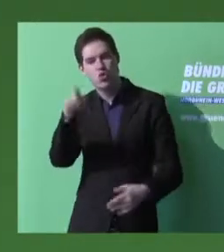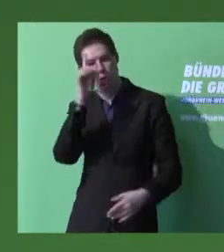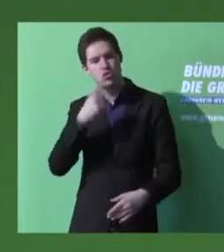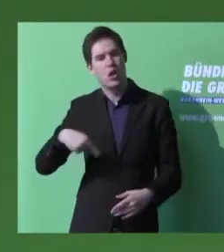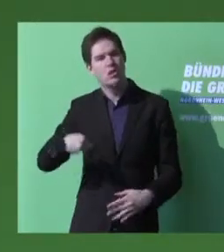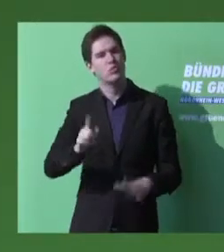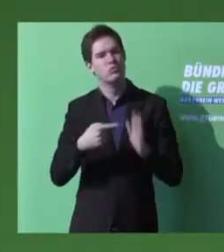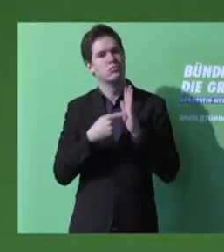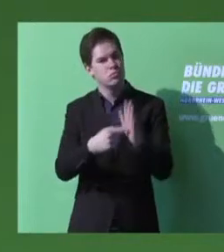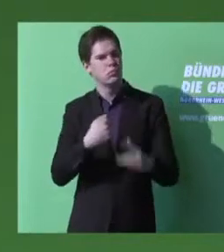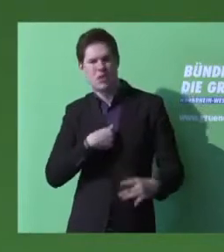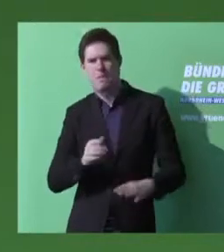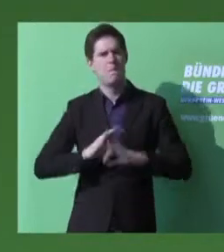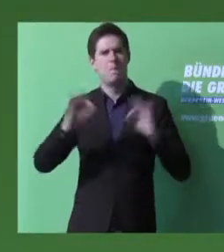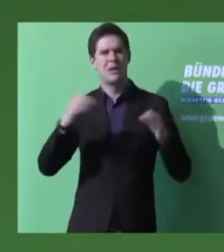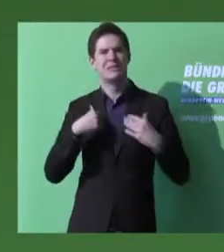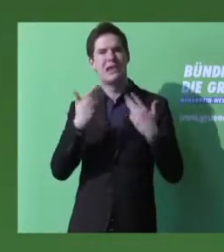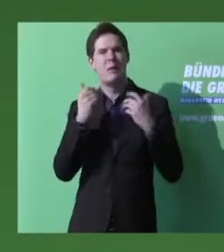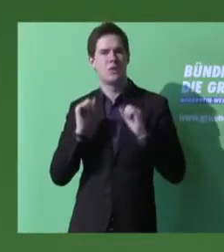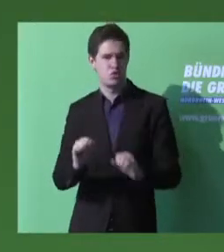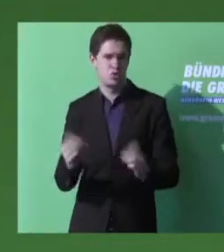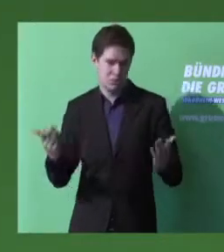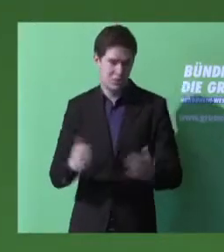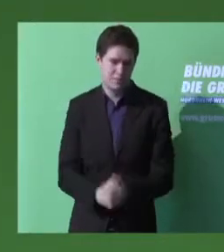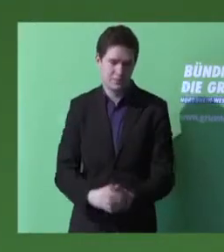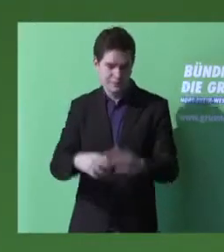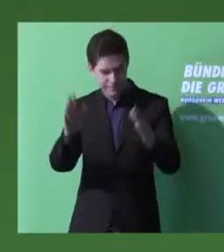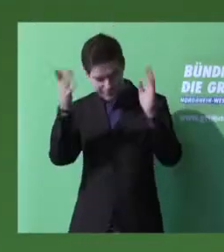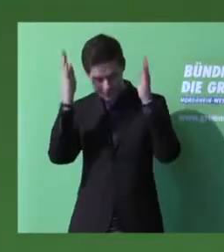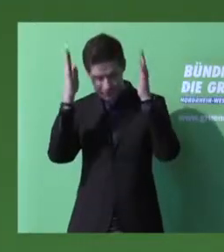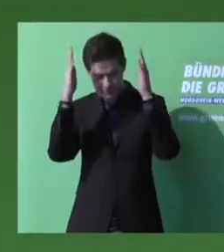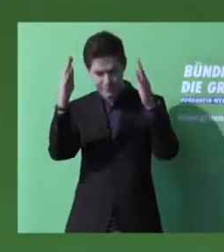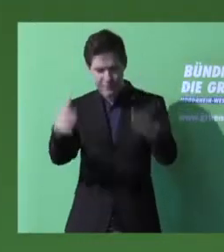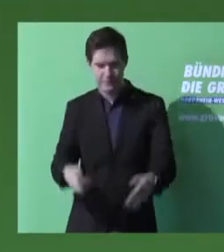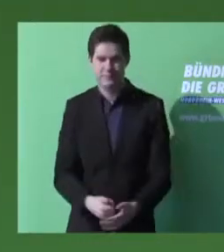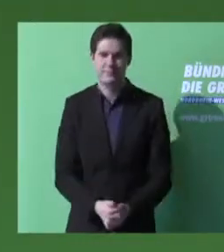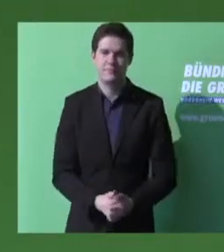Klimaschutz werden und darf nicht Bremser im Klimaschutz sein.